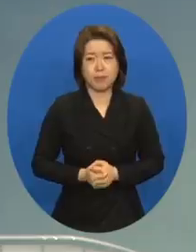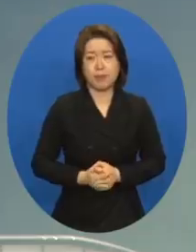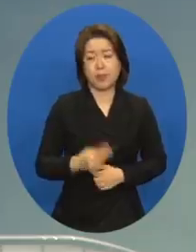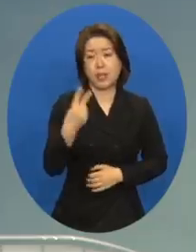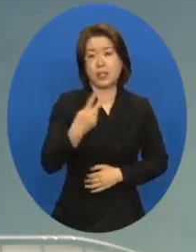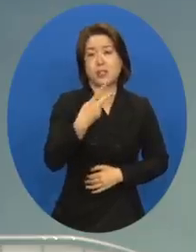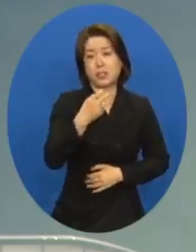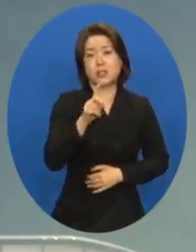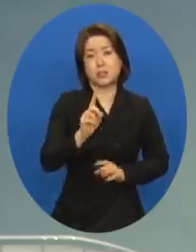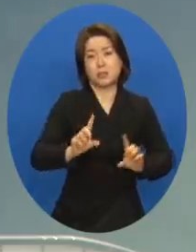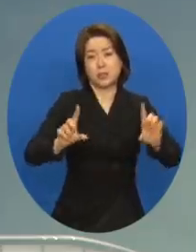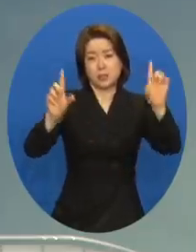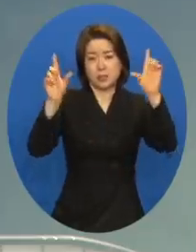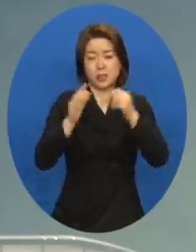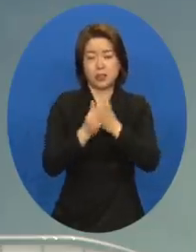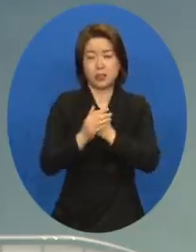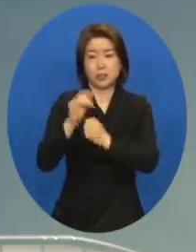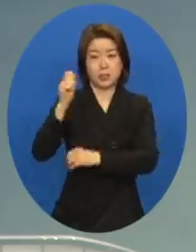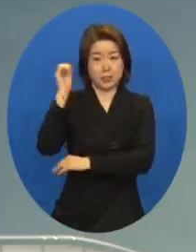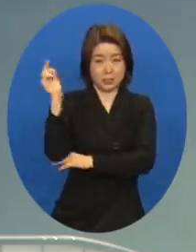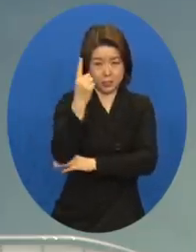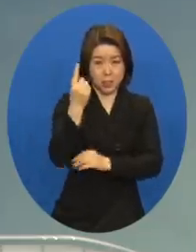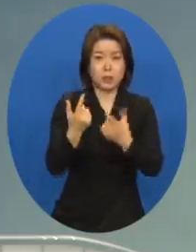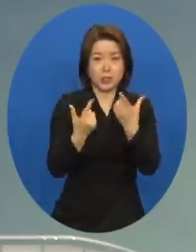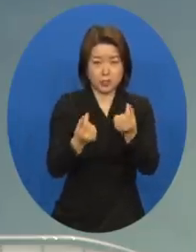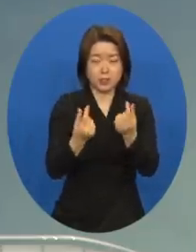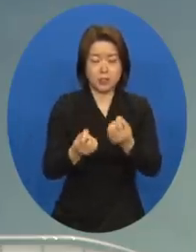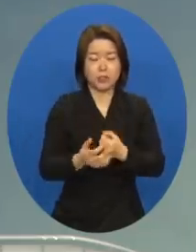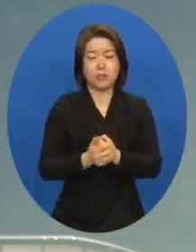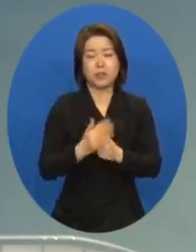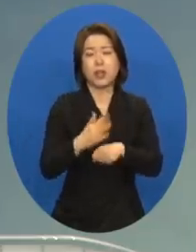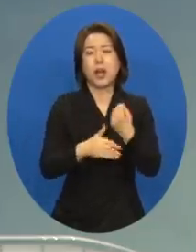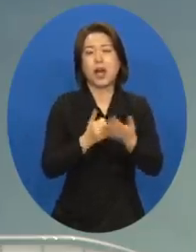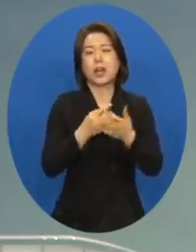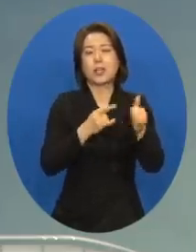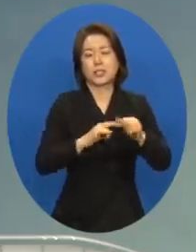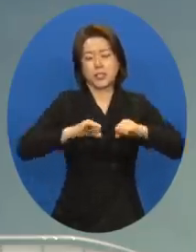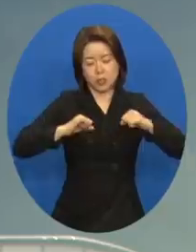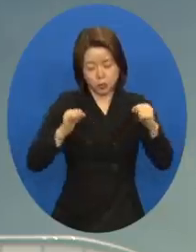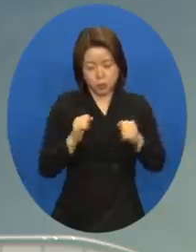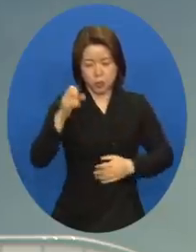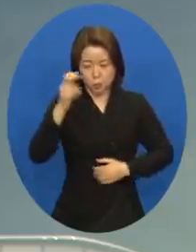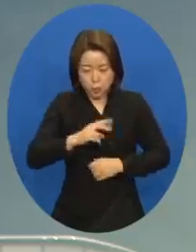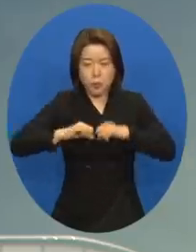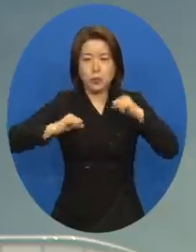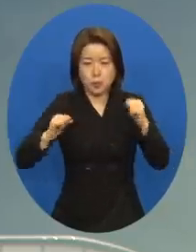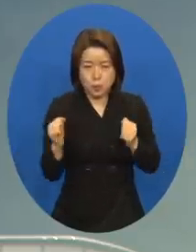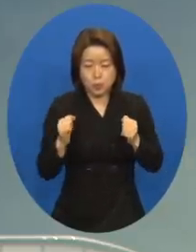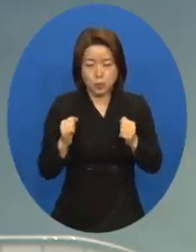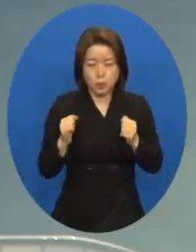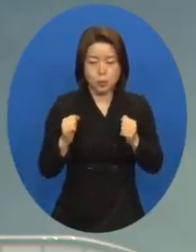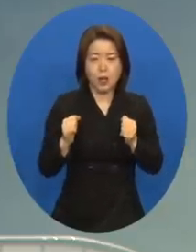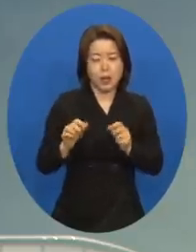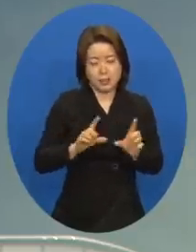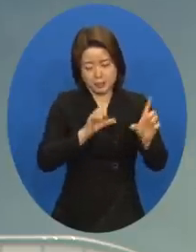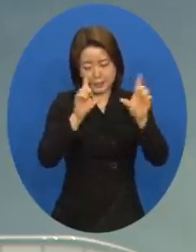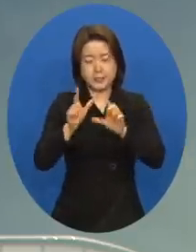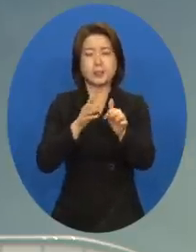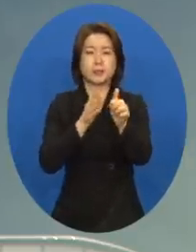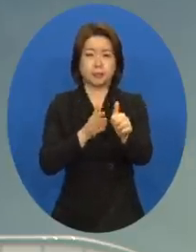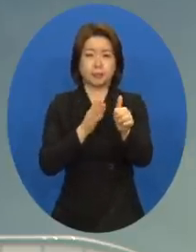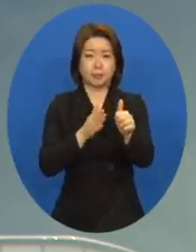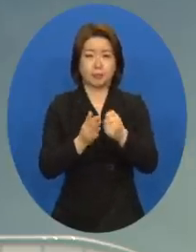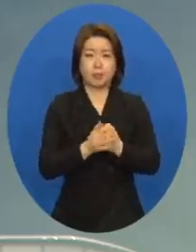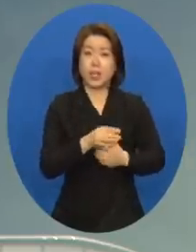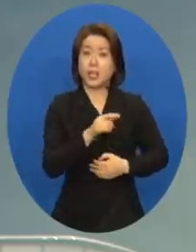2021년 다윗처럼 하나님께 순종하고 또 순종하며 살아봅시다.